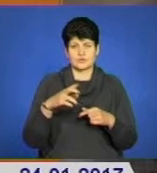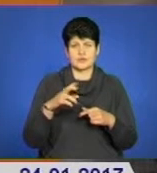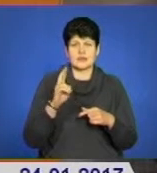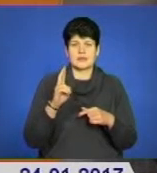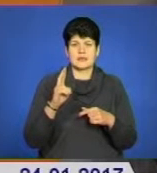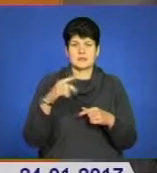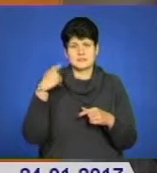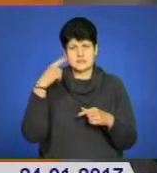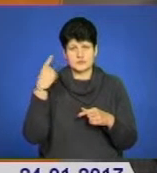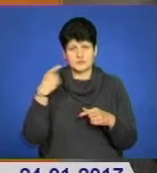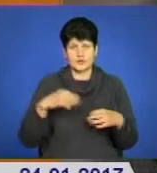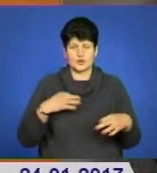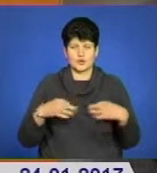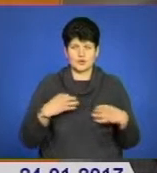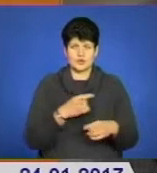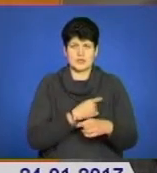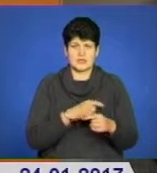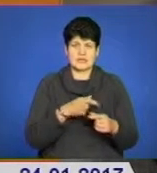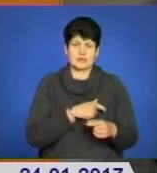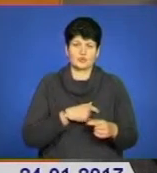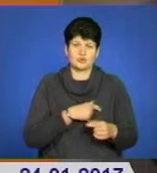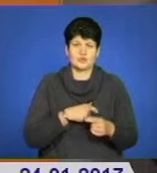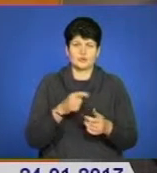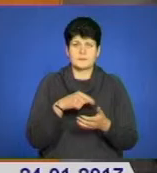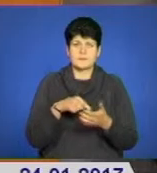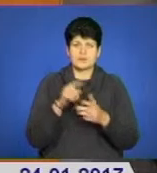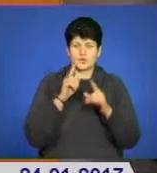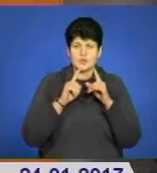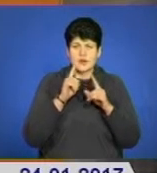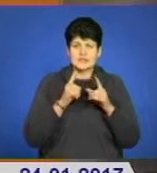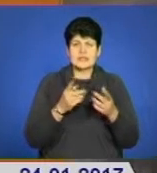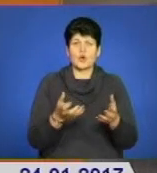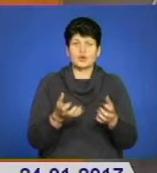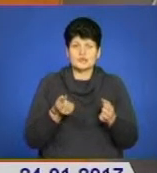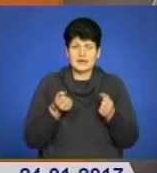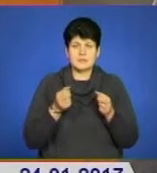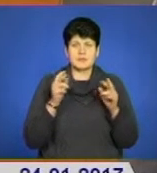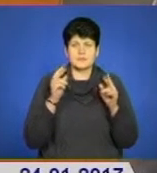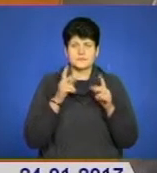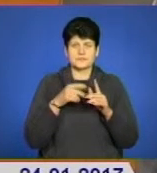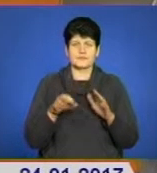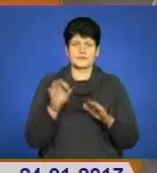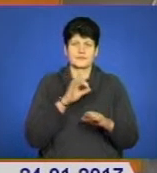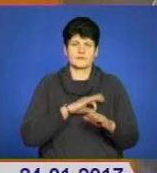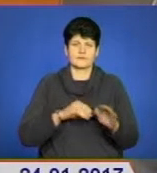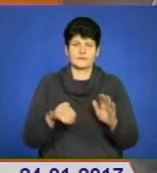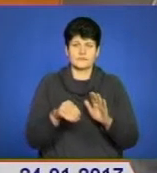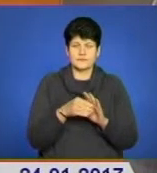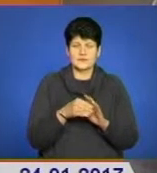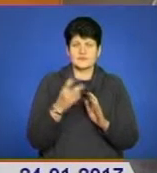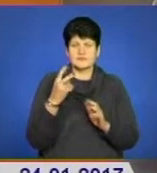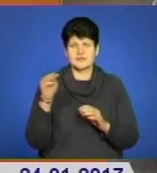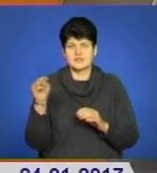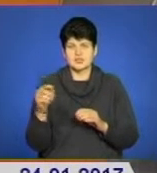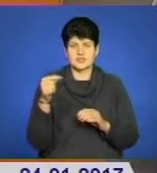клінічної психоневрологічної лікарні та депутата Тернопільської міської ради, які отримали неправомірні вигоди в суді в сумі відповідно 2000